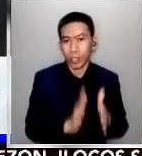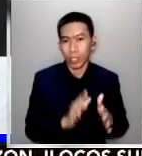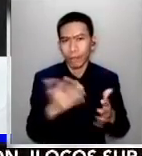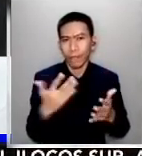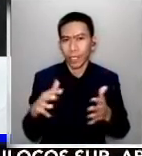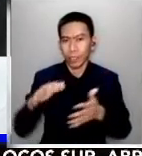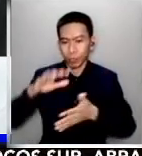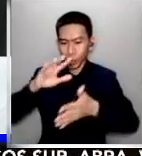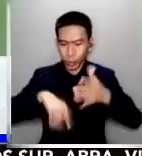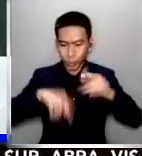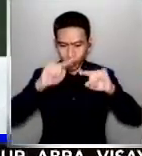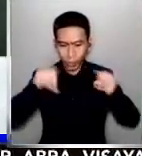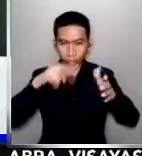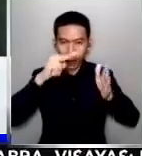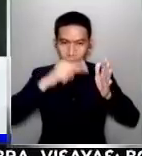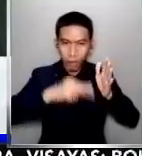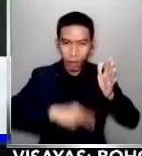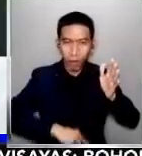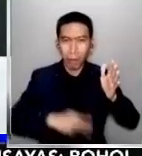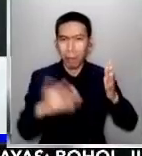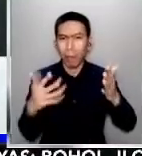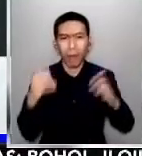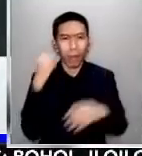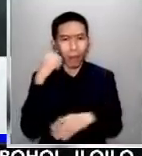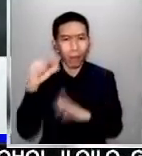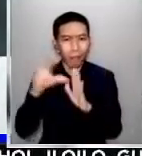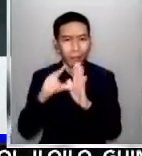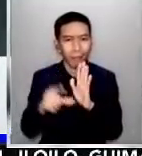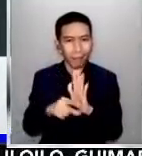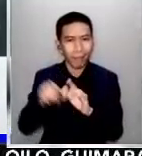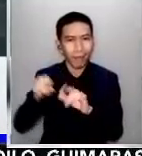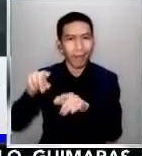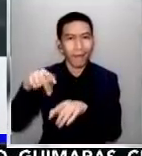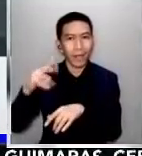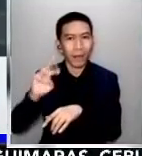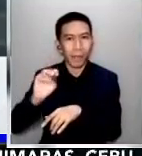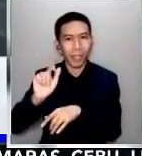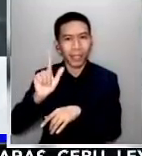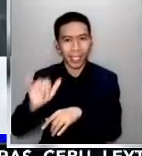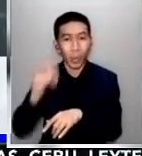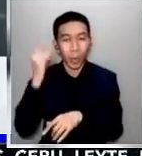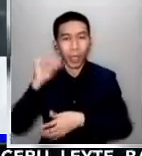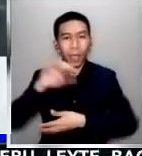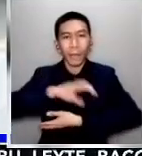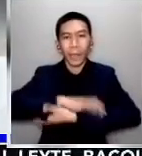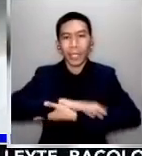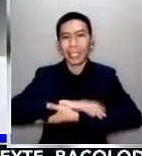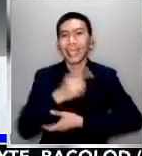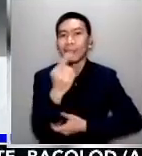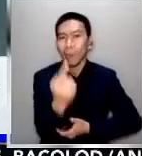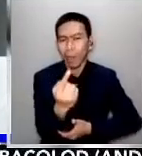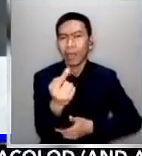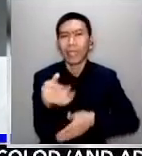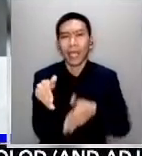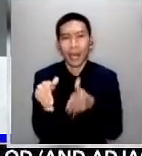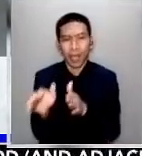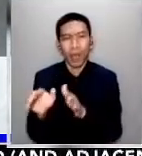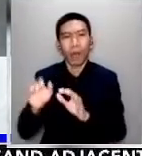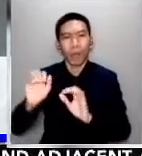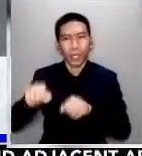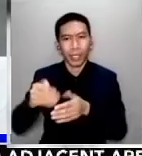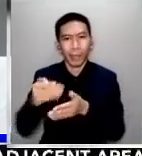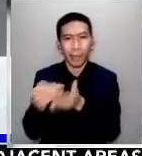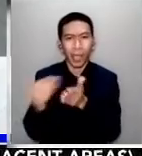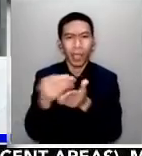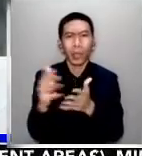na walang nalabag na batas ang Pharmally dahil pinapayagan ng Bayanihan 1 ang pagbili ng walang bidding. Mahigit 8 bilyong pisong